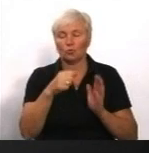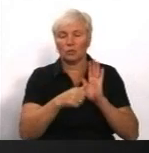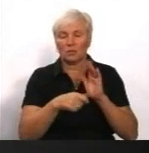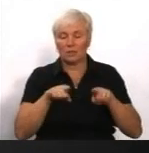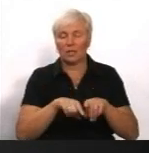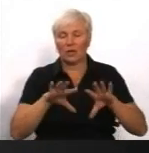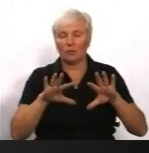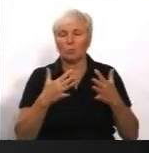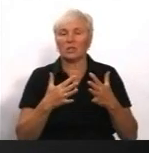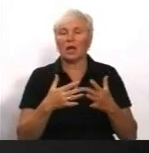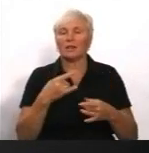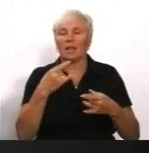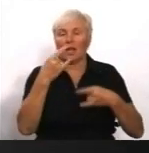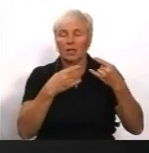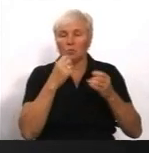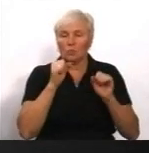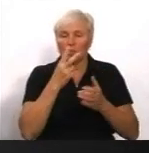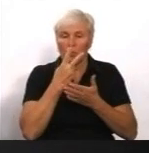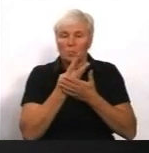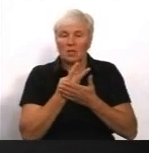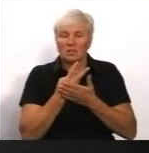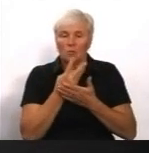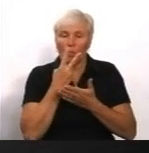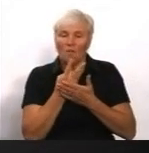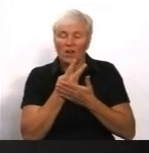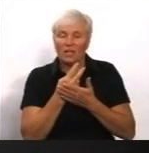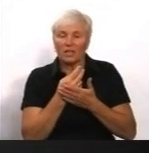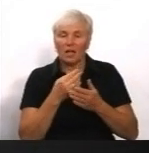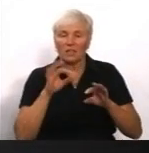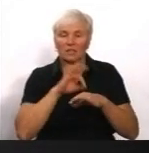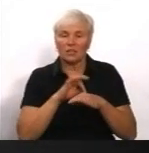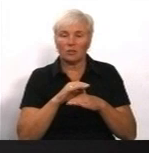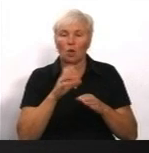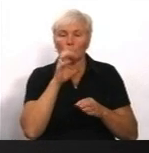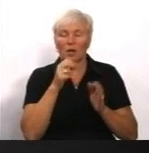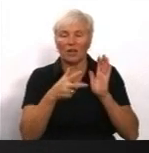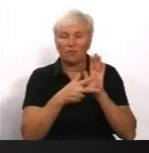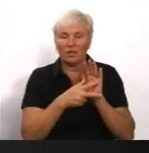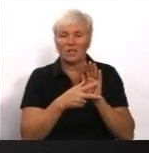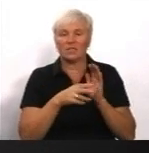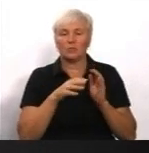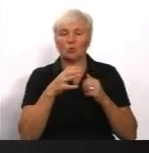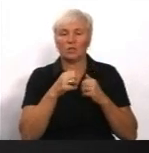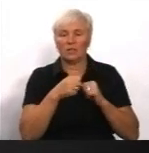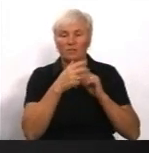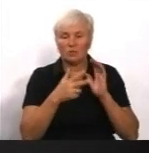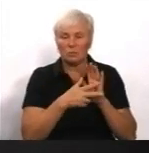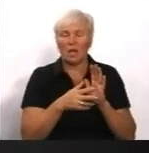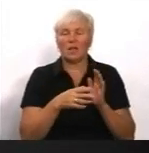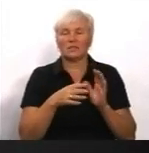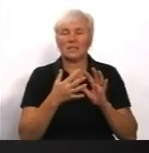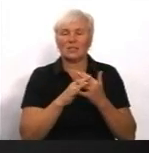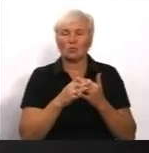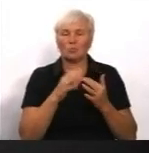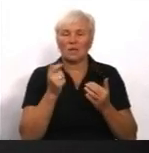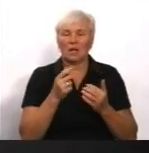На екрані можемо побачити по видах тварин, які захворіли. Собаки – 8 особин, коти – 19, домашні сільськогосподарські тварини –